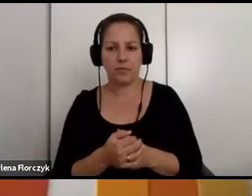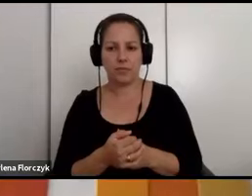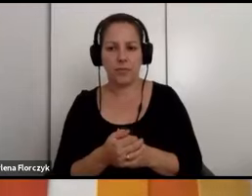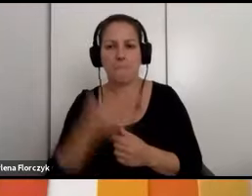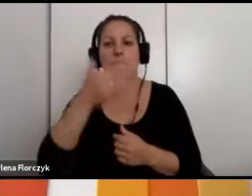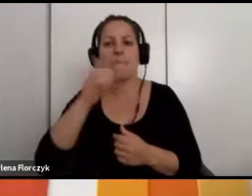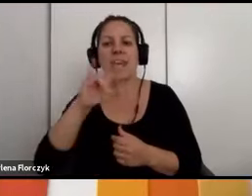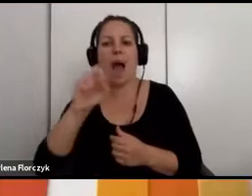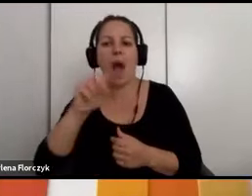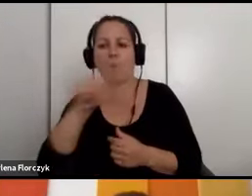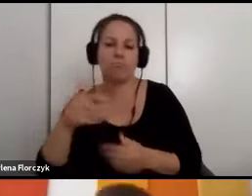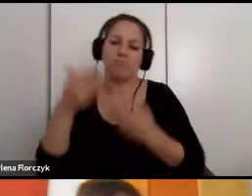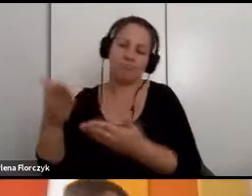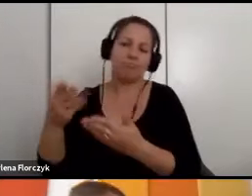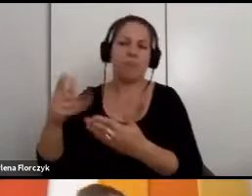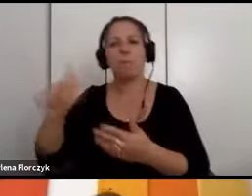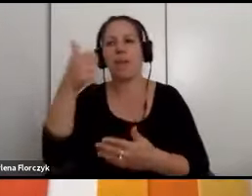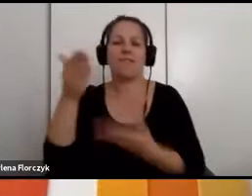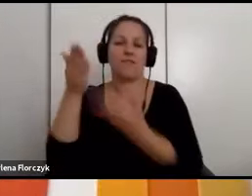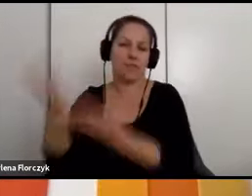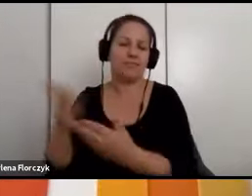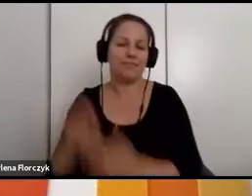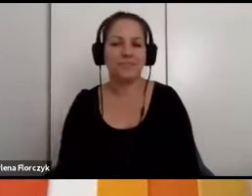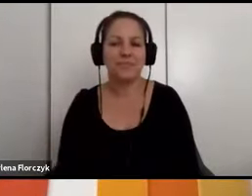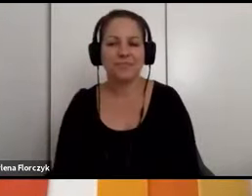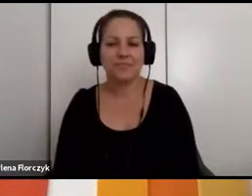Michał, teraz pierwszy ty będziesz.